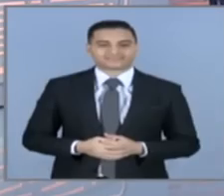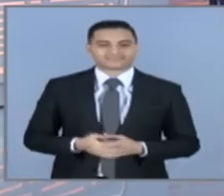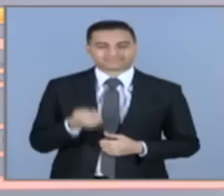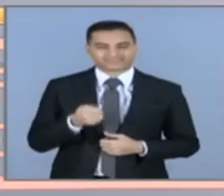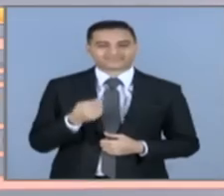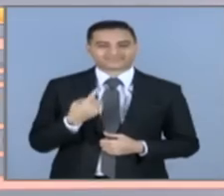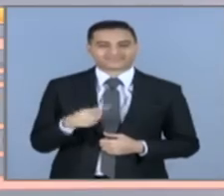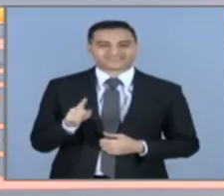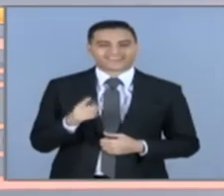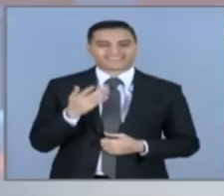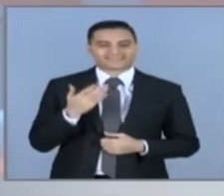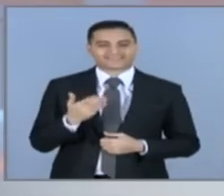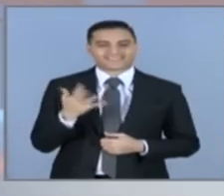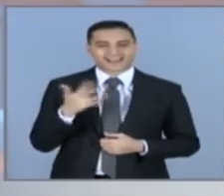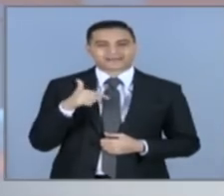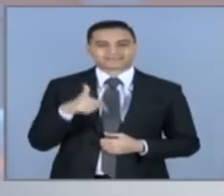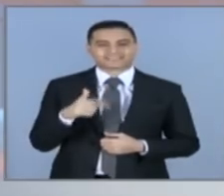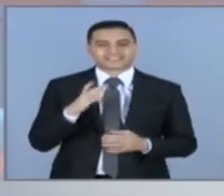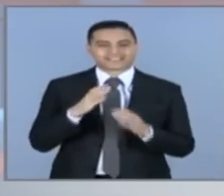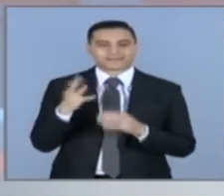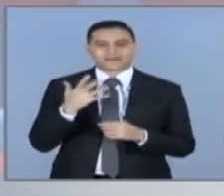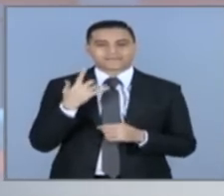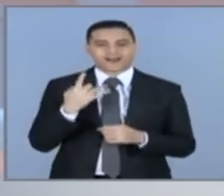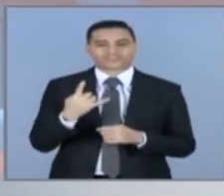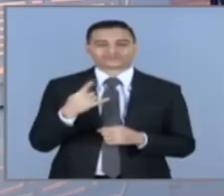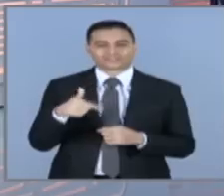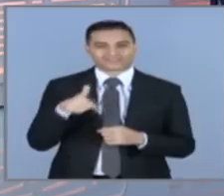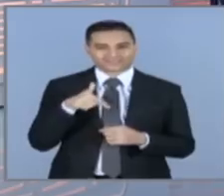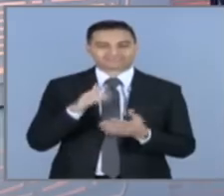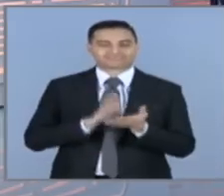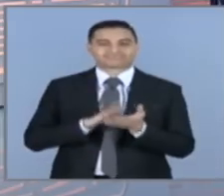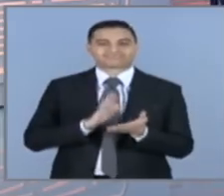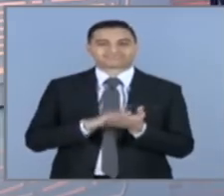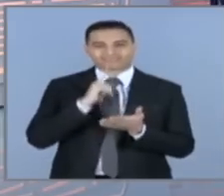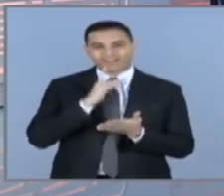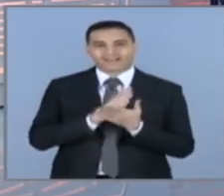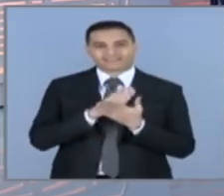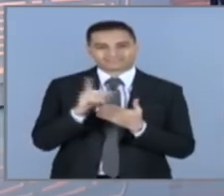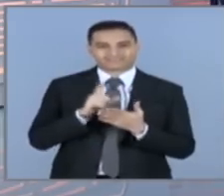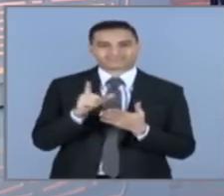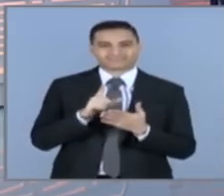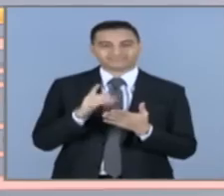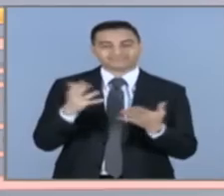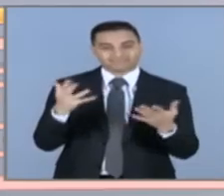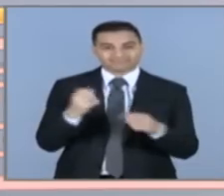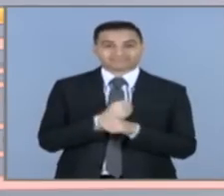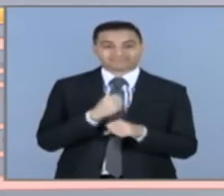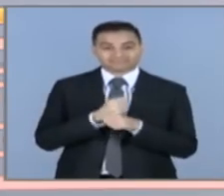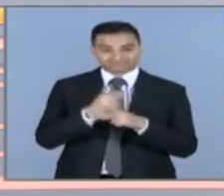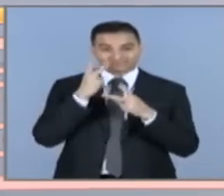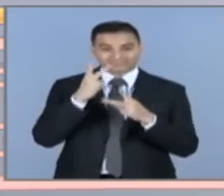برافو عليك، 6 إجابات صح من 10. برافو عليك، برافو عليك.